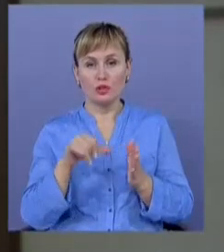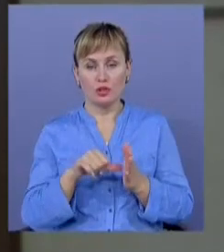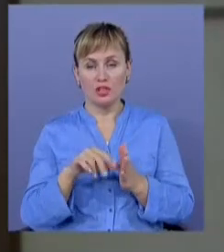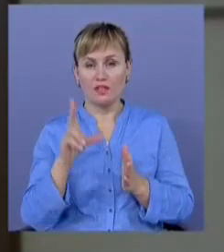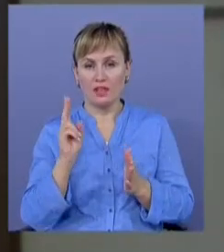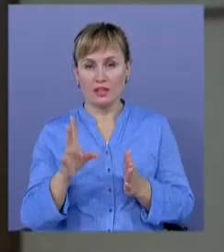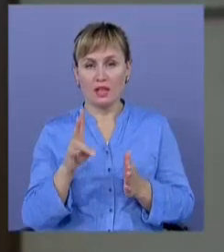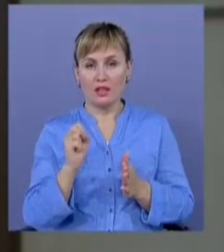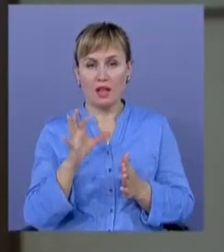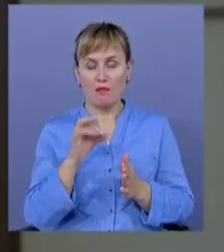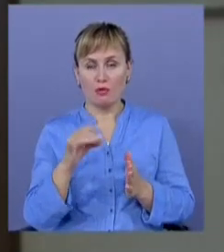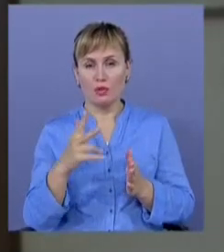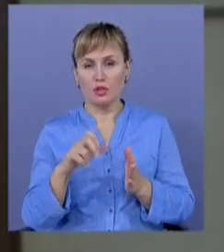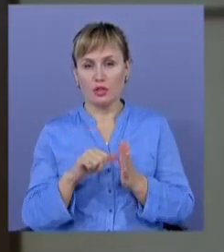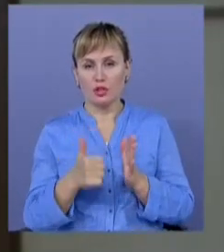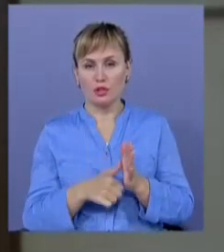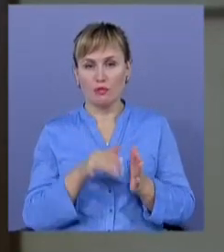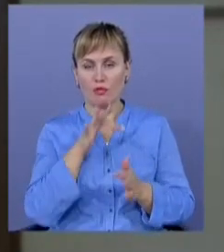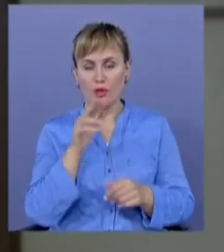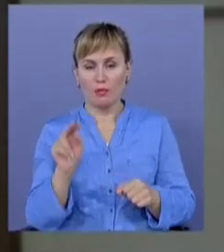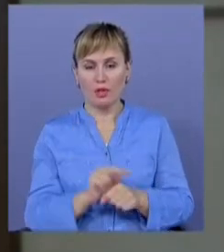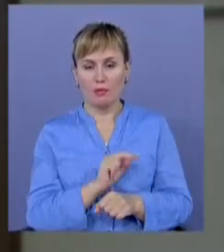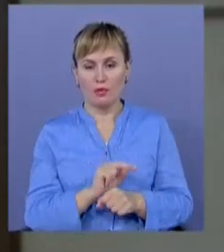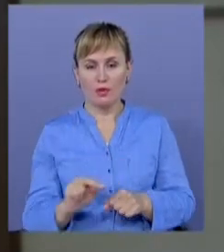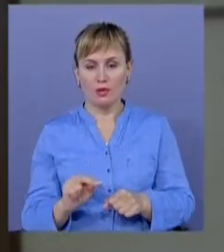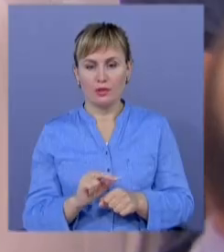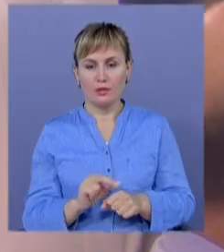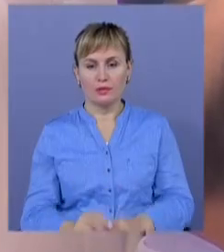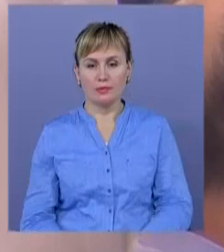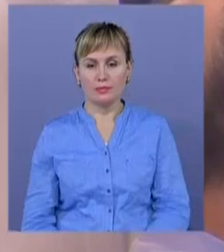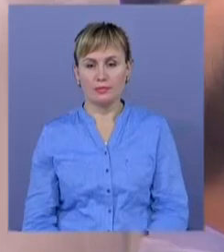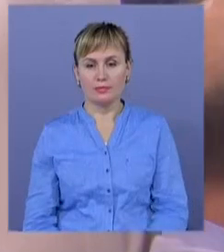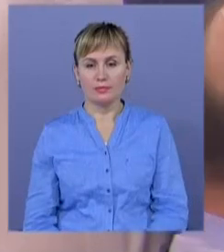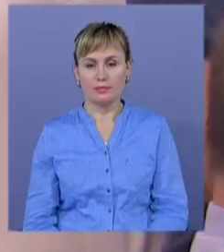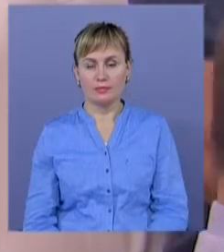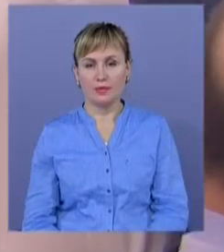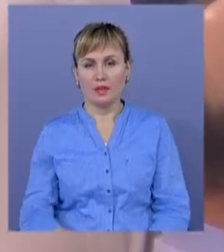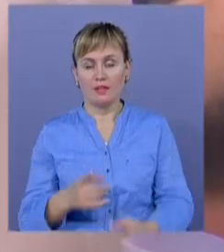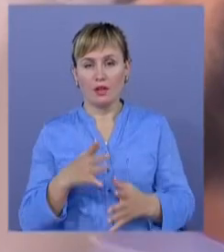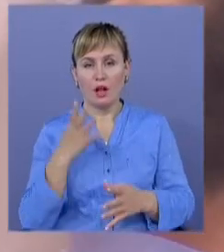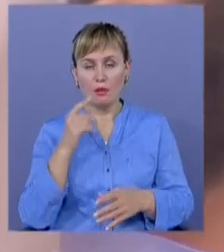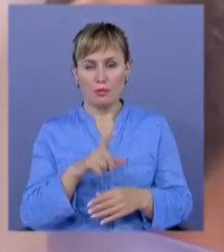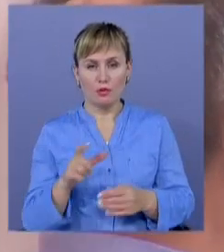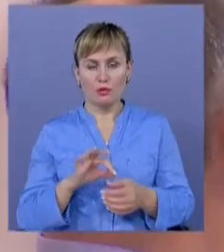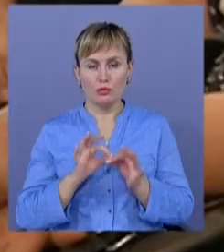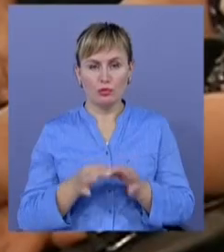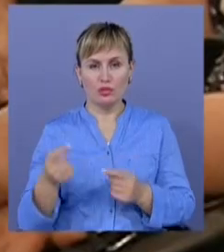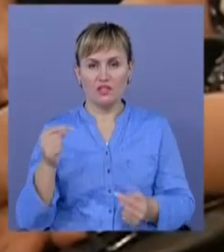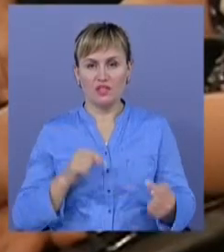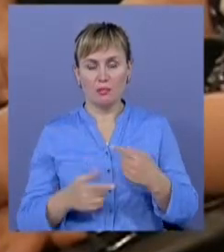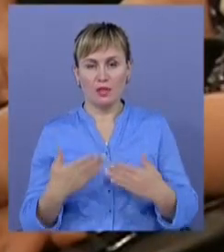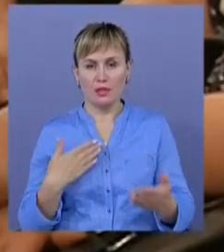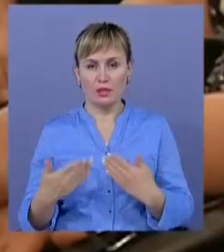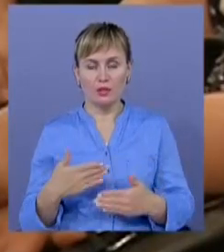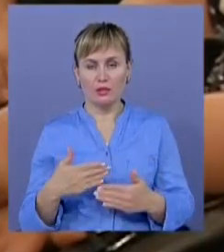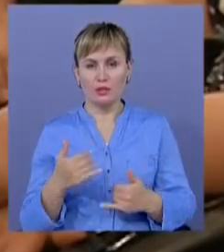квартир «Новаи-316» во время капитального ремонта кровель. Как выяснилось, у алматинцев сложные взаимоотношения с монополистами.